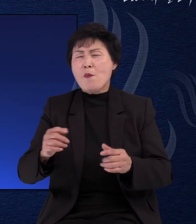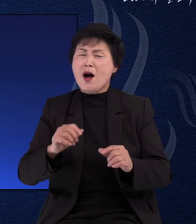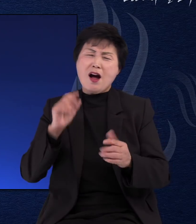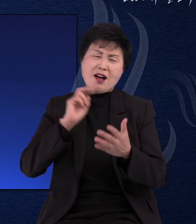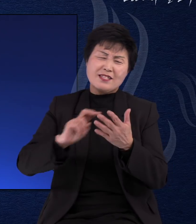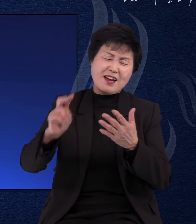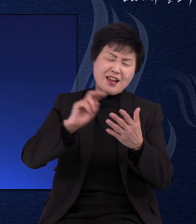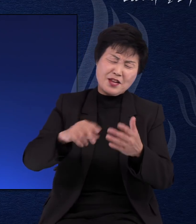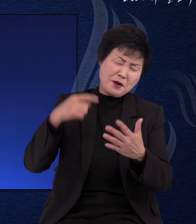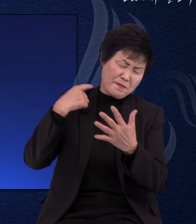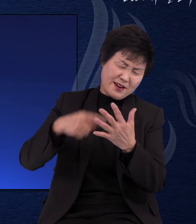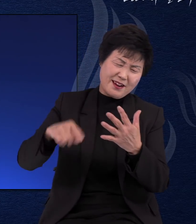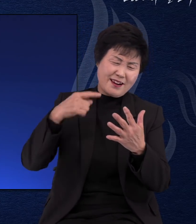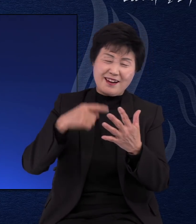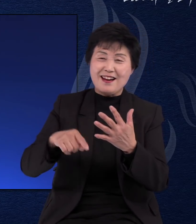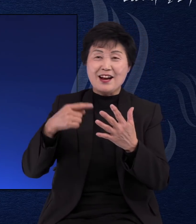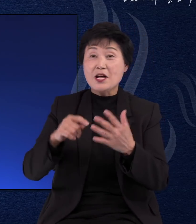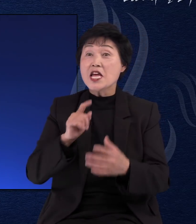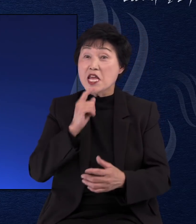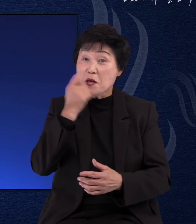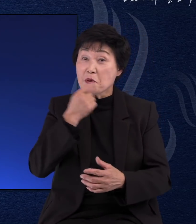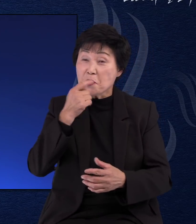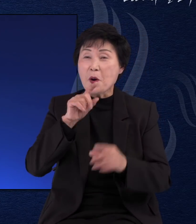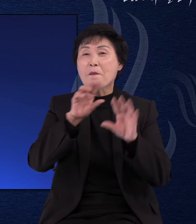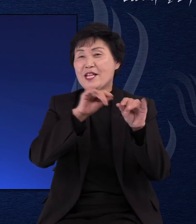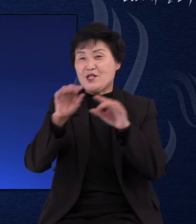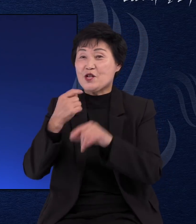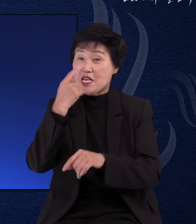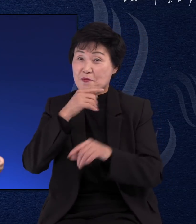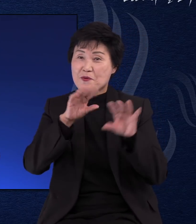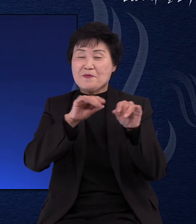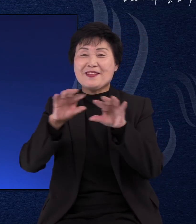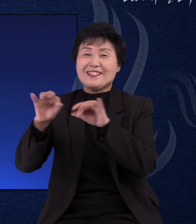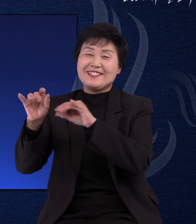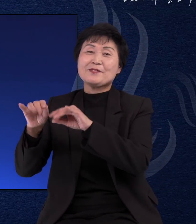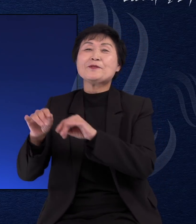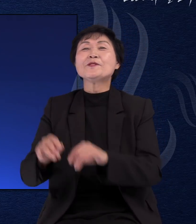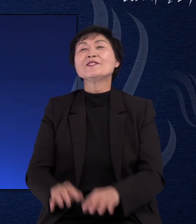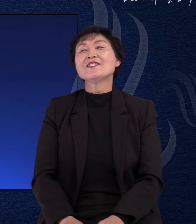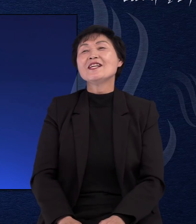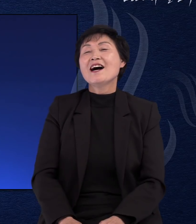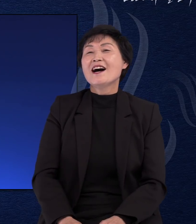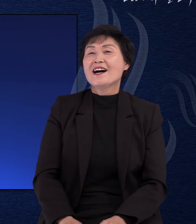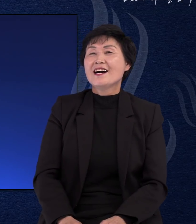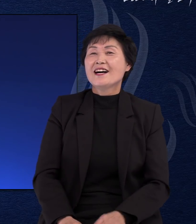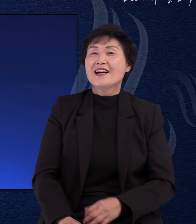딘디띠리띠딘디띠 으따 하면 내게 강 같은 평화.